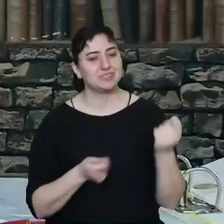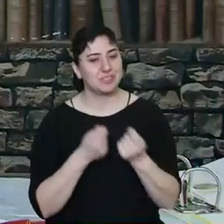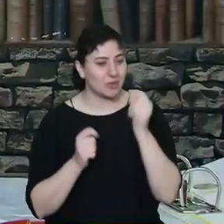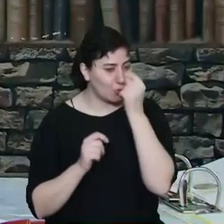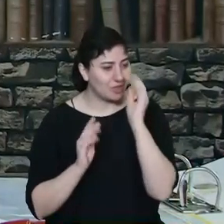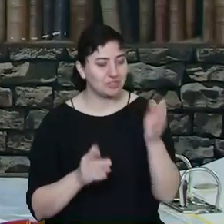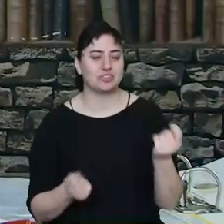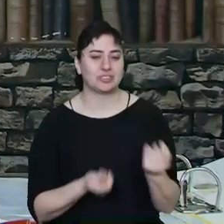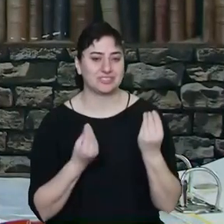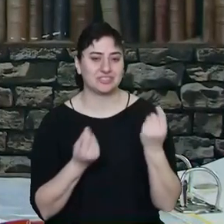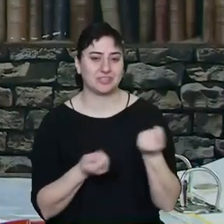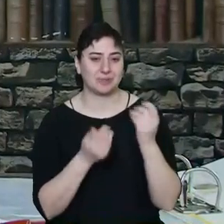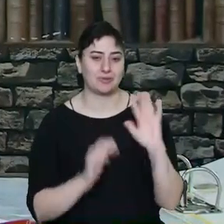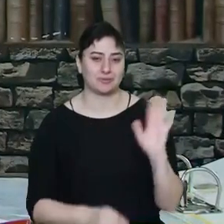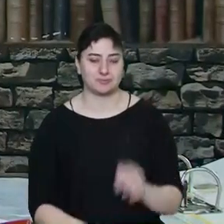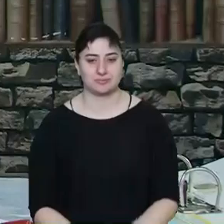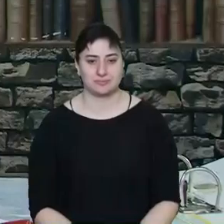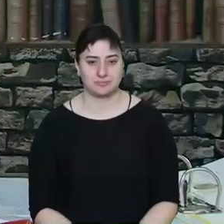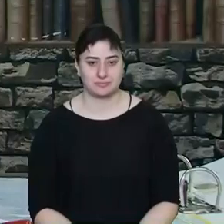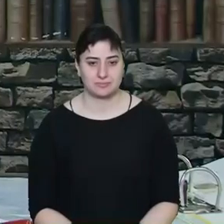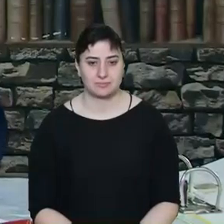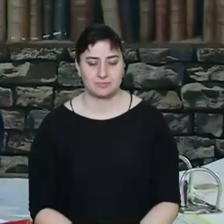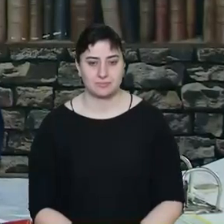da iyi çalışmalar dilerim efendim. Hoşçakalın.